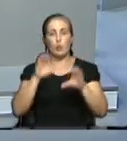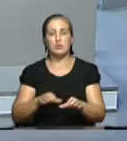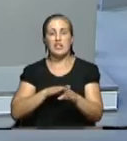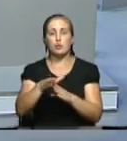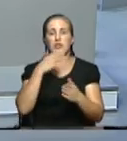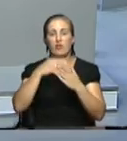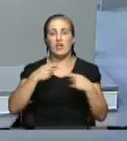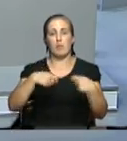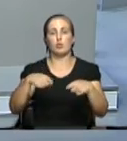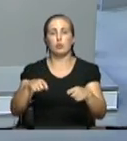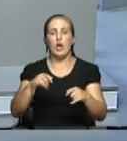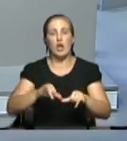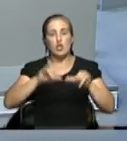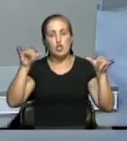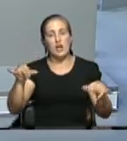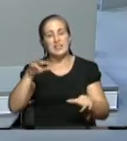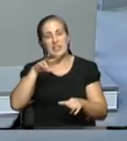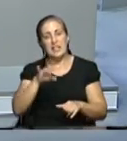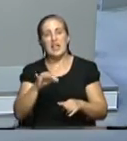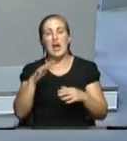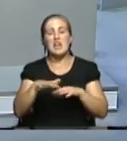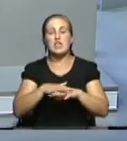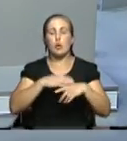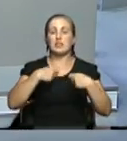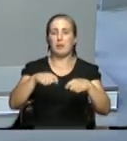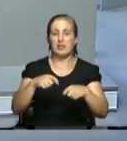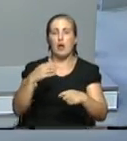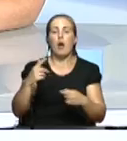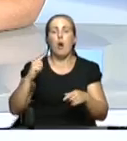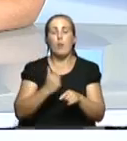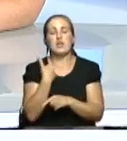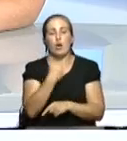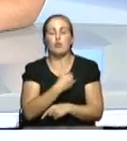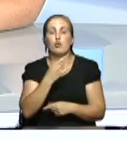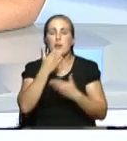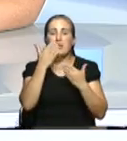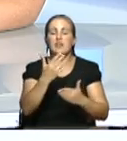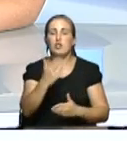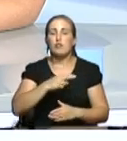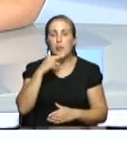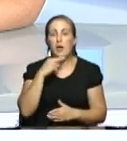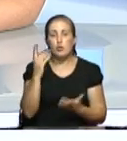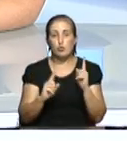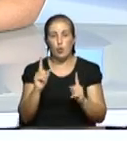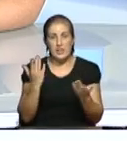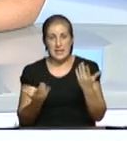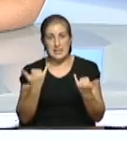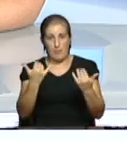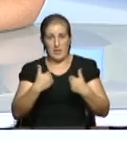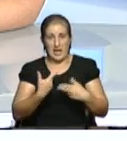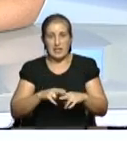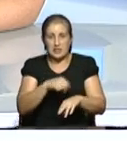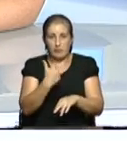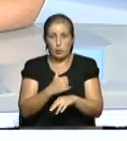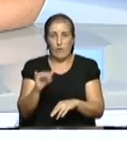своих продуктов от расширяется ли рынок сбыта в том числе ну опять таки я ещё раз хотел обратить внимание что если для меня это основной вид деятельности